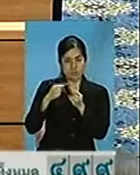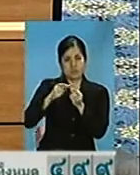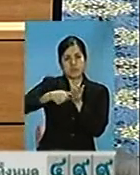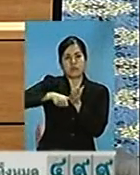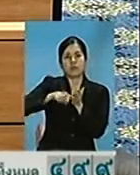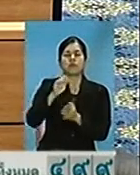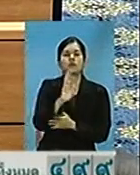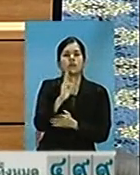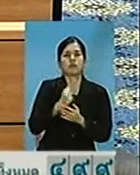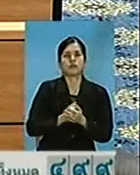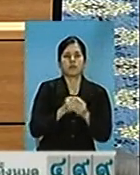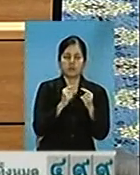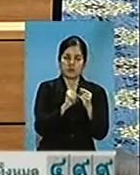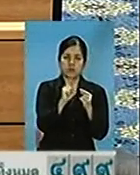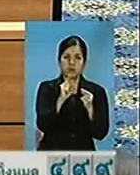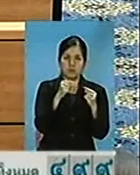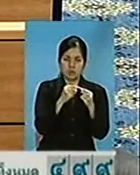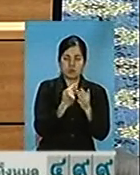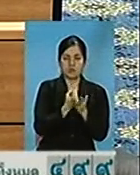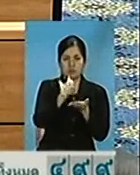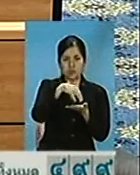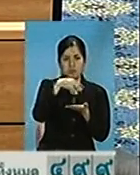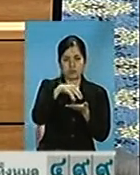เนียมการส่งออก